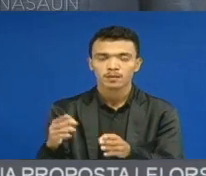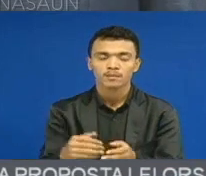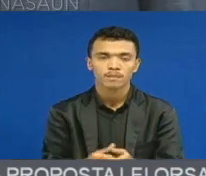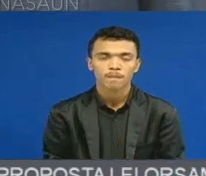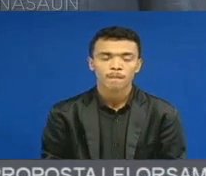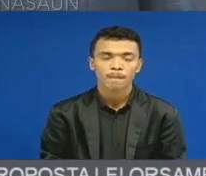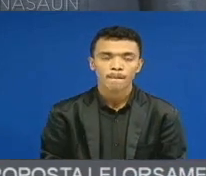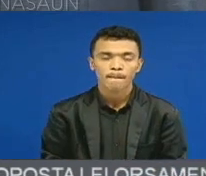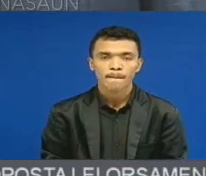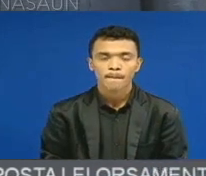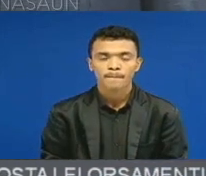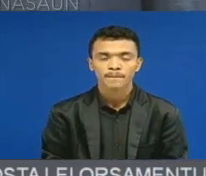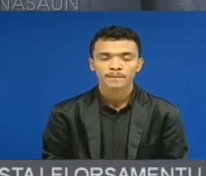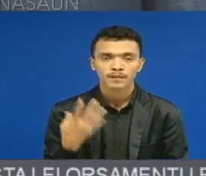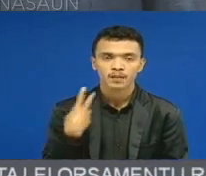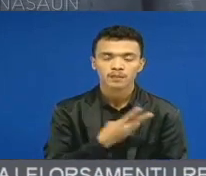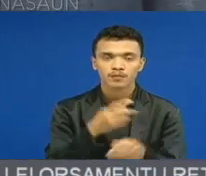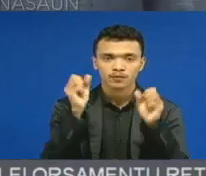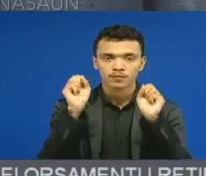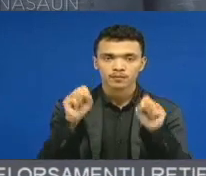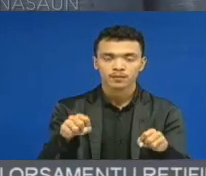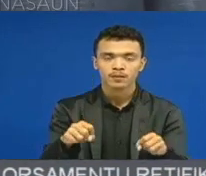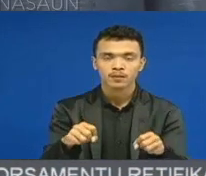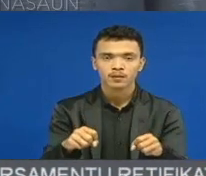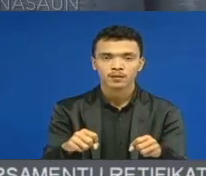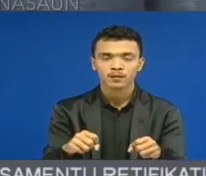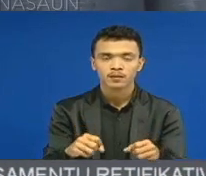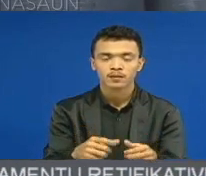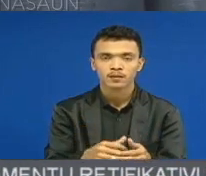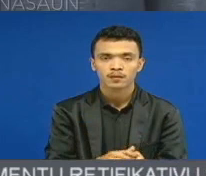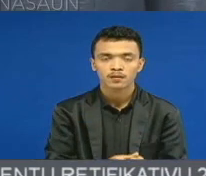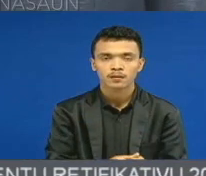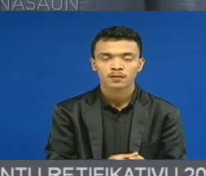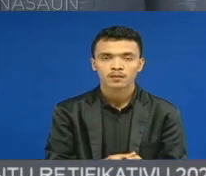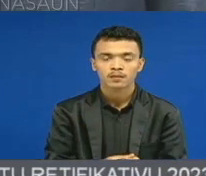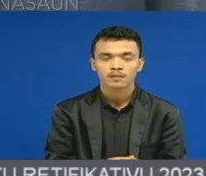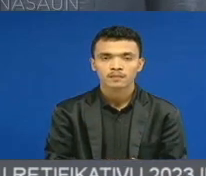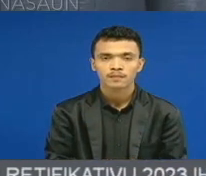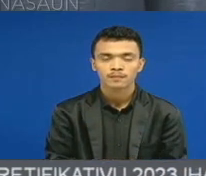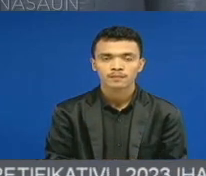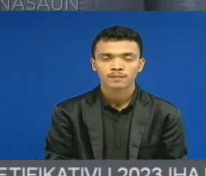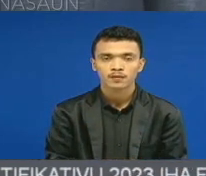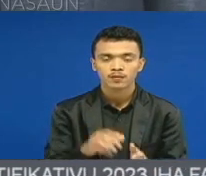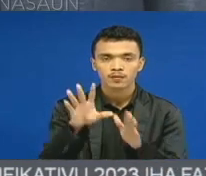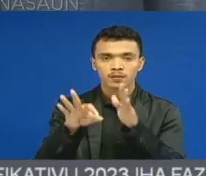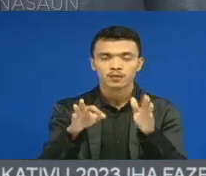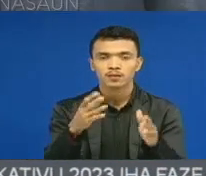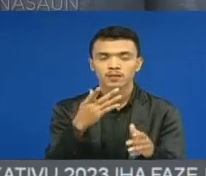karena dari sorgum kita bisa membuat tepung sorgum gula sorgum Kemudian dari tebu kita bisa mendapatkan gula